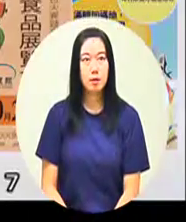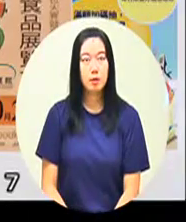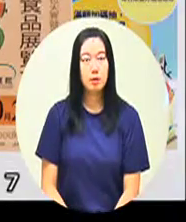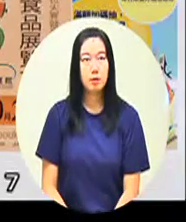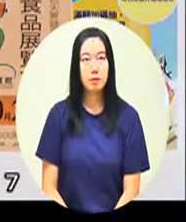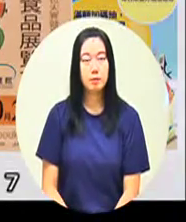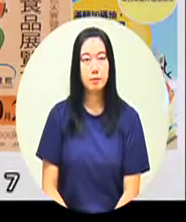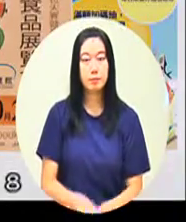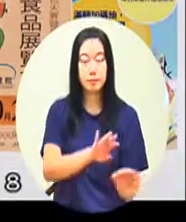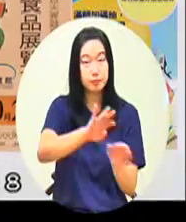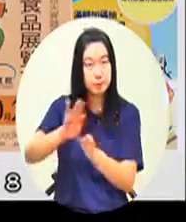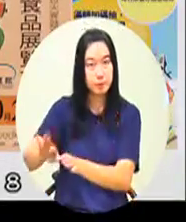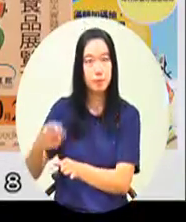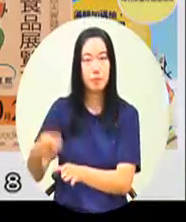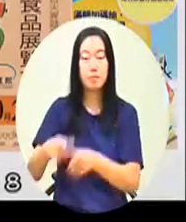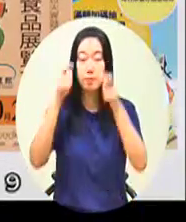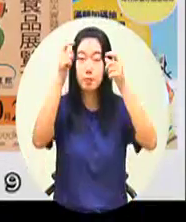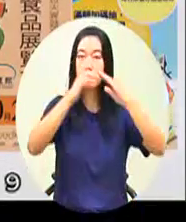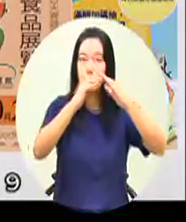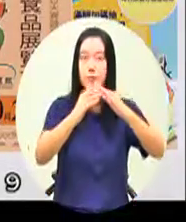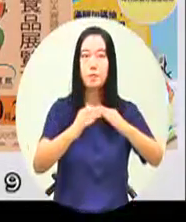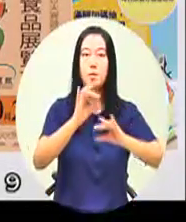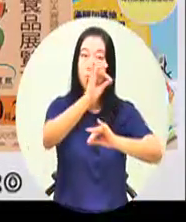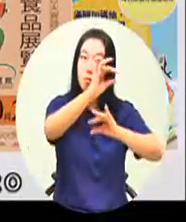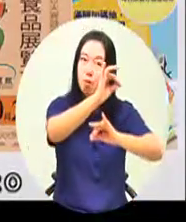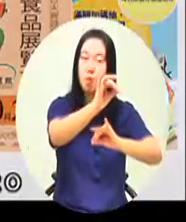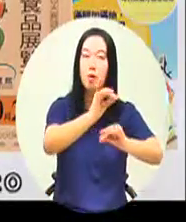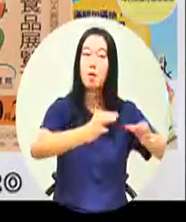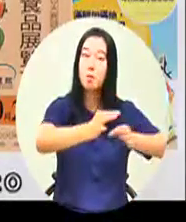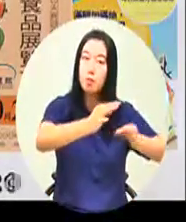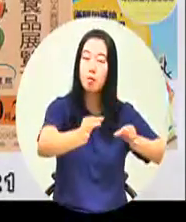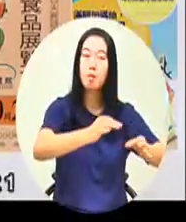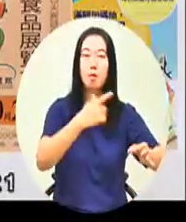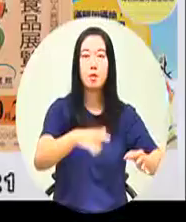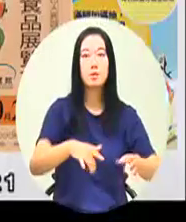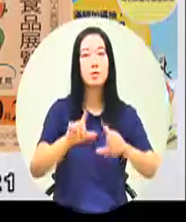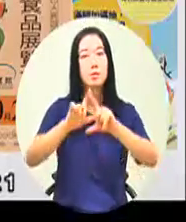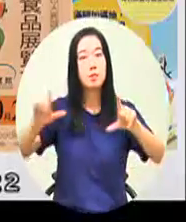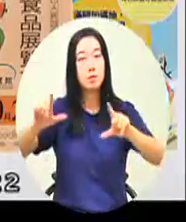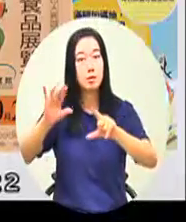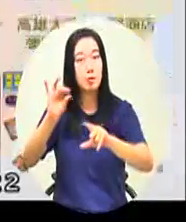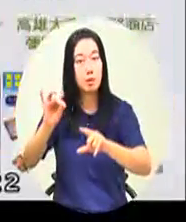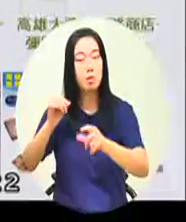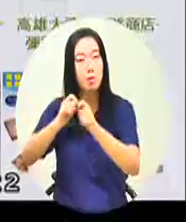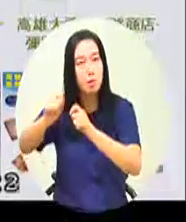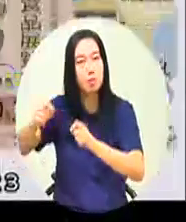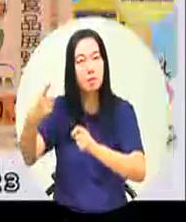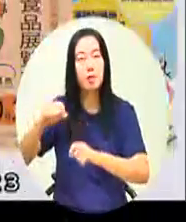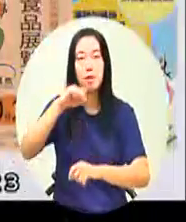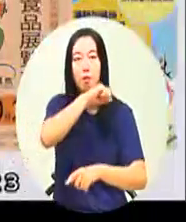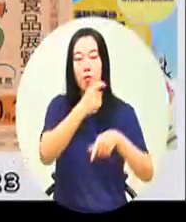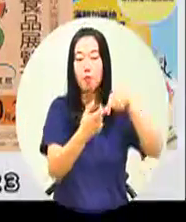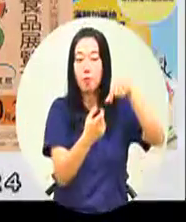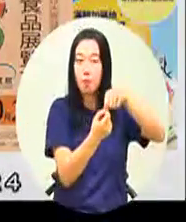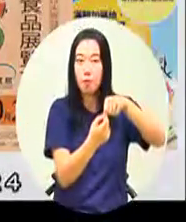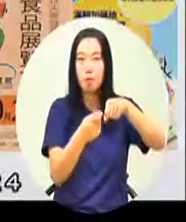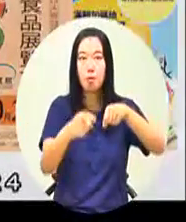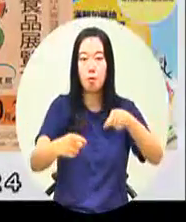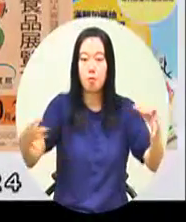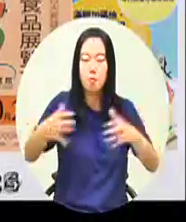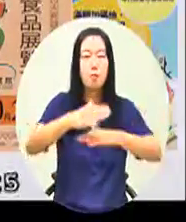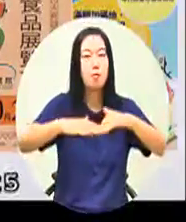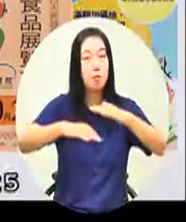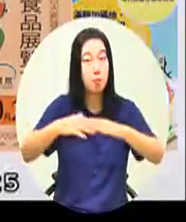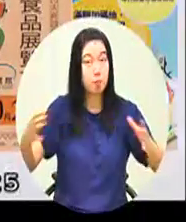那另外再结合本市的百货卖场，然后在大圆柏以及台旅都进行相关的这些合作方